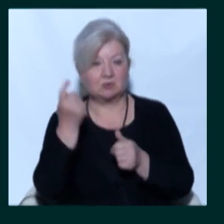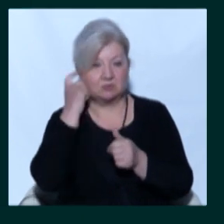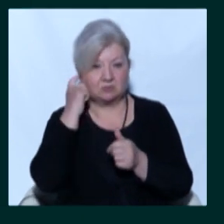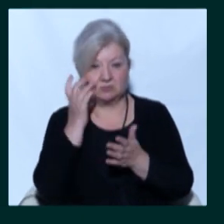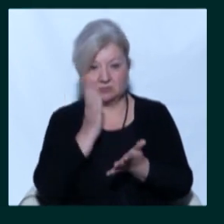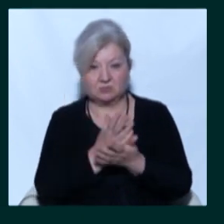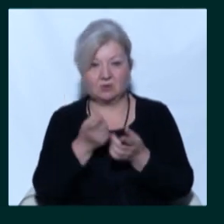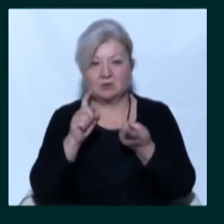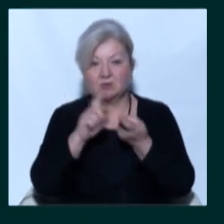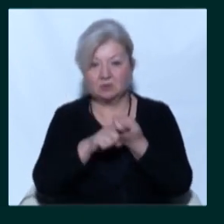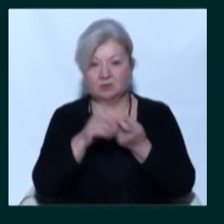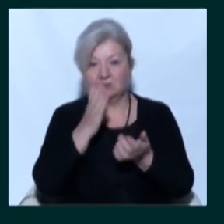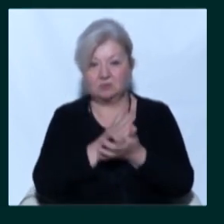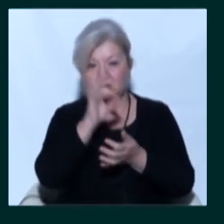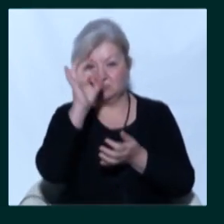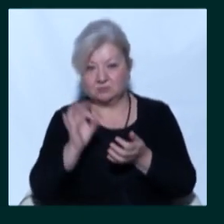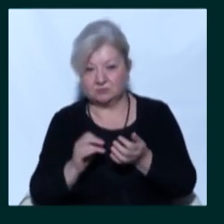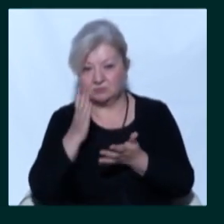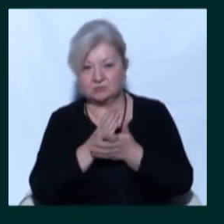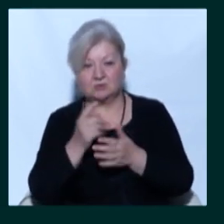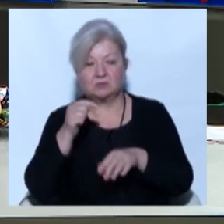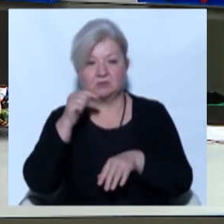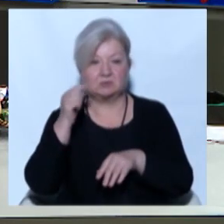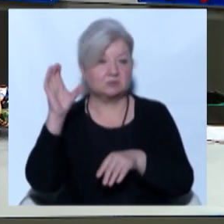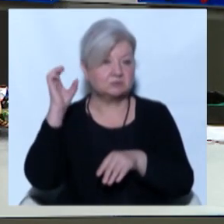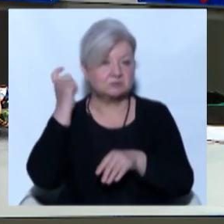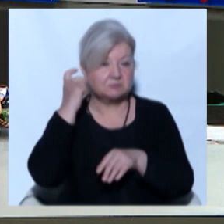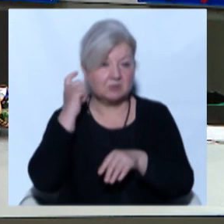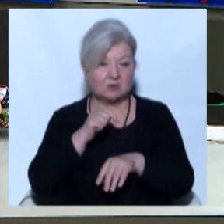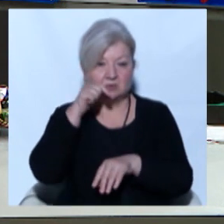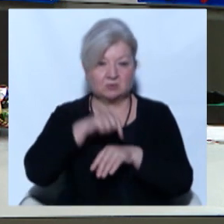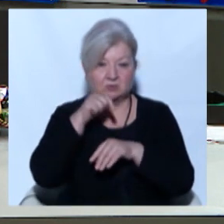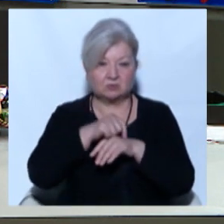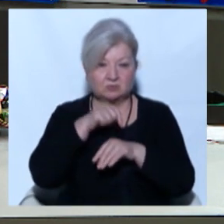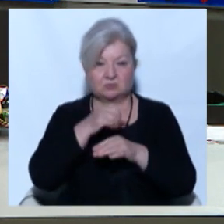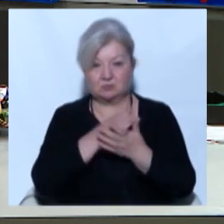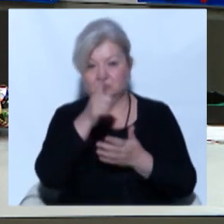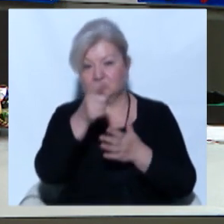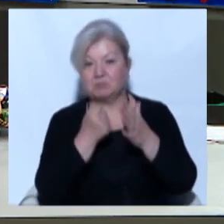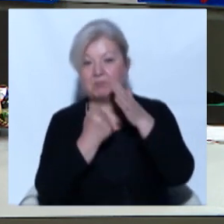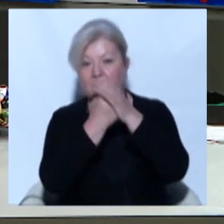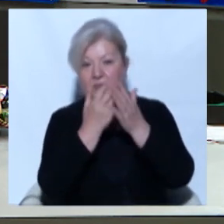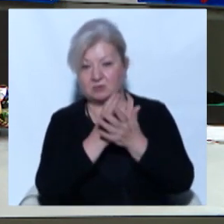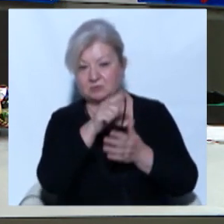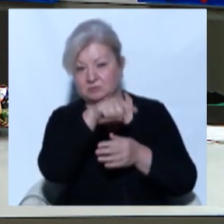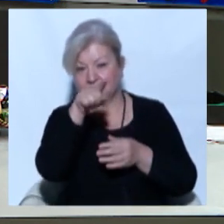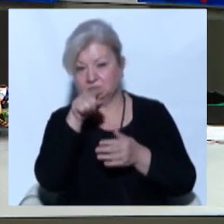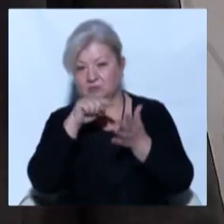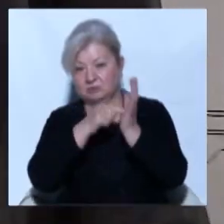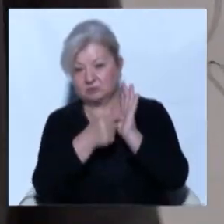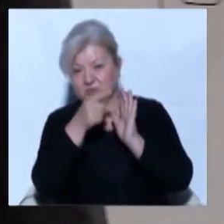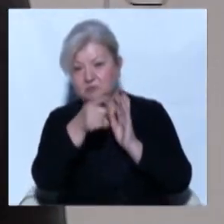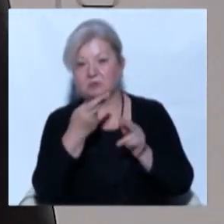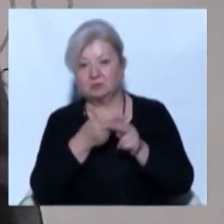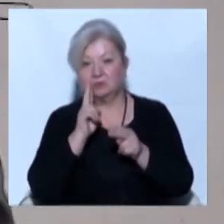რომელიც კარგად გვესმის დამოკიდებულება სიხშირის და სმენის გრძნობიარობის, სადღაც აი აქ გვაქვს მაქსიმუმი. ასე